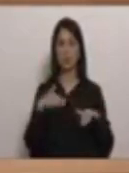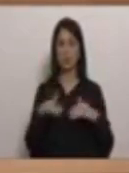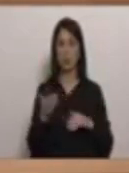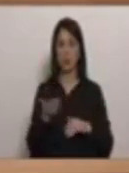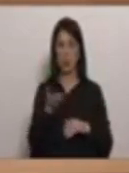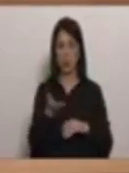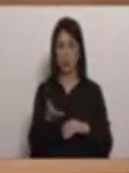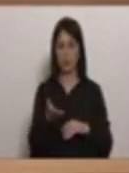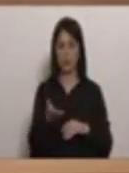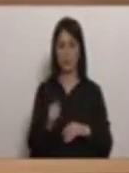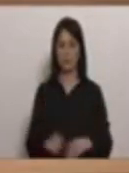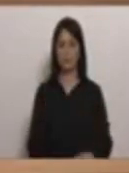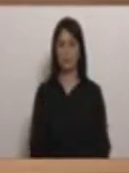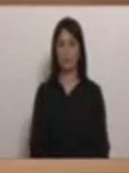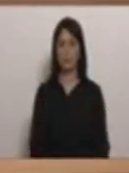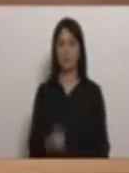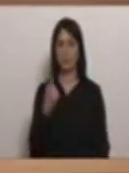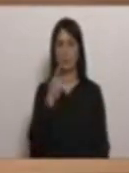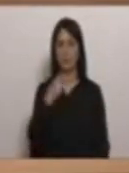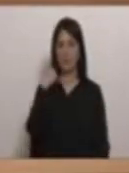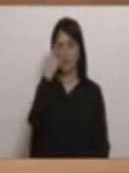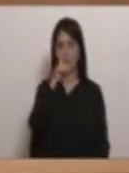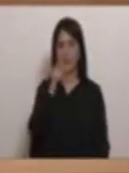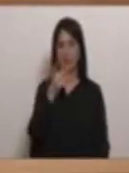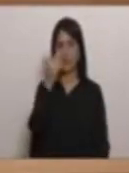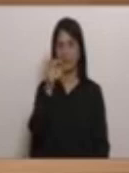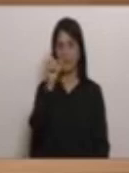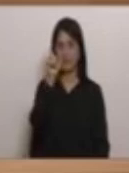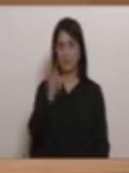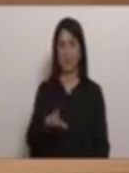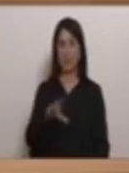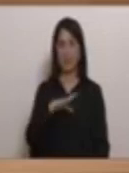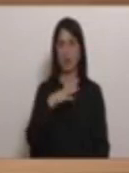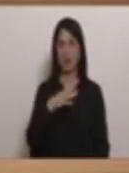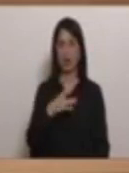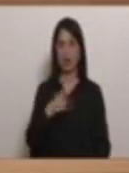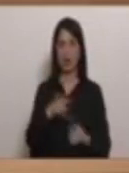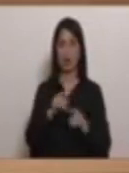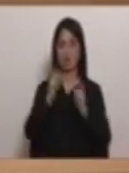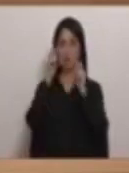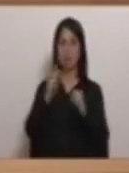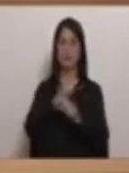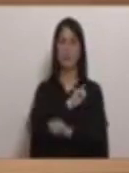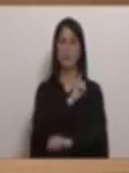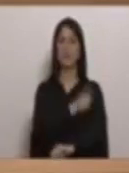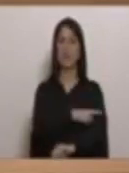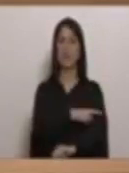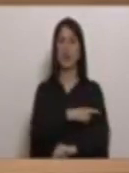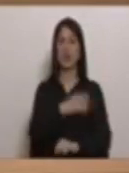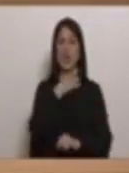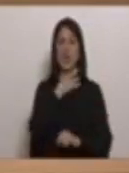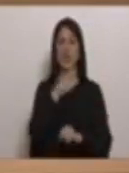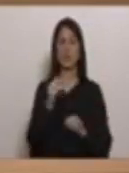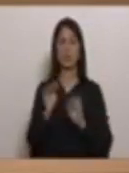რომლის პირველი პირი თქვენს მიერ იქნა შერაცხული როგორც ყველაზე ძლიერ კრიზის